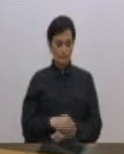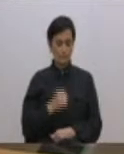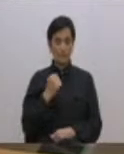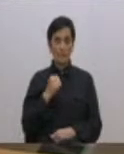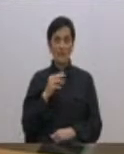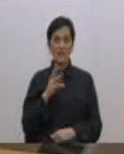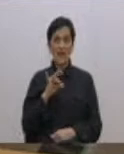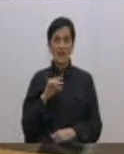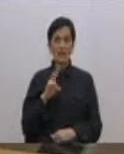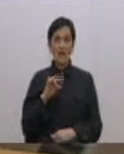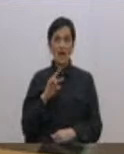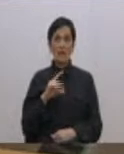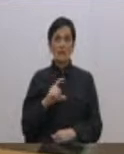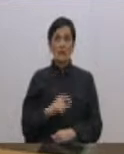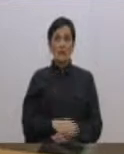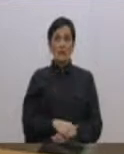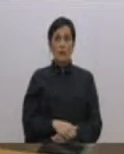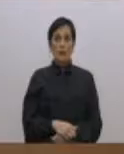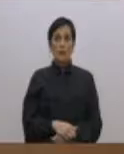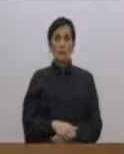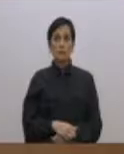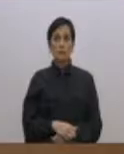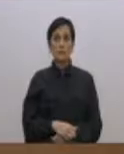ლოტარილ ნაკაიძე.